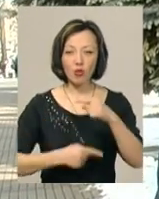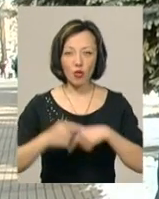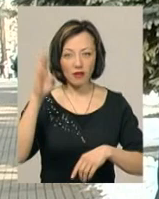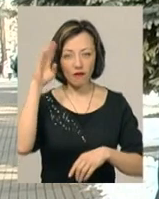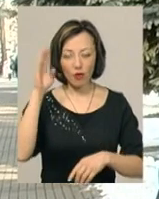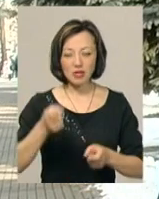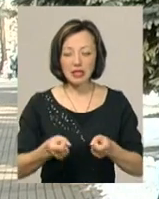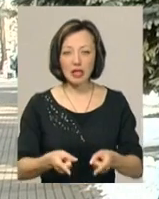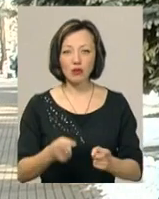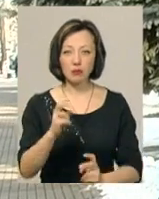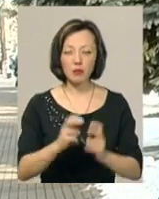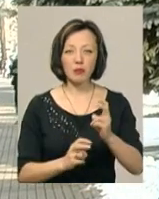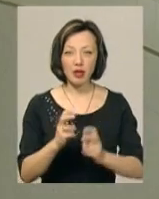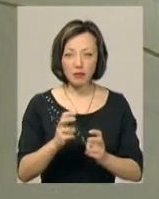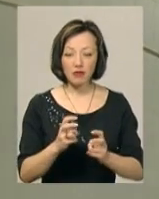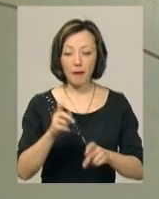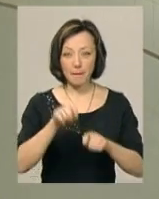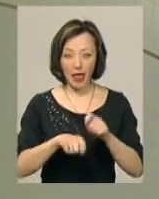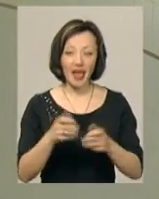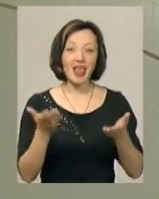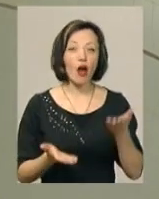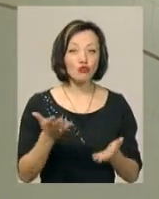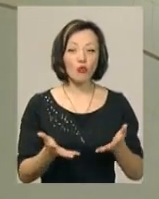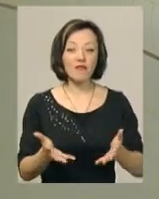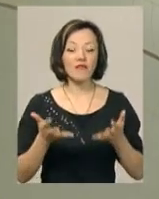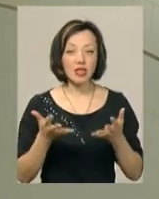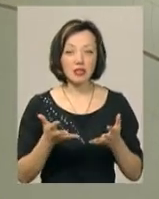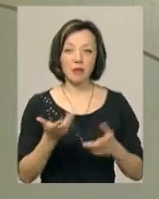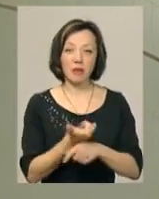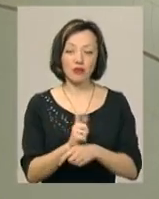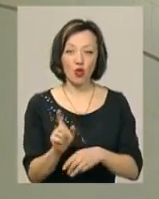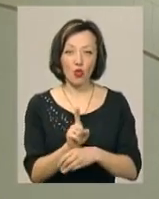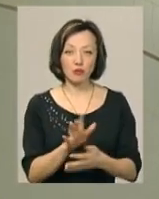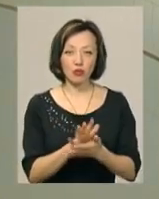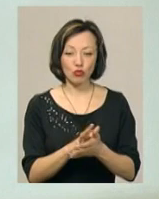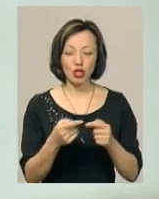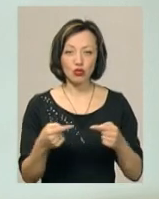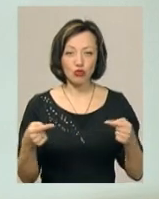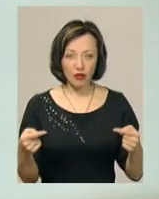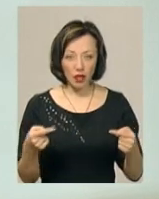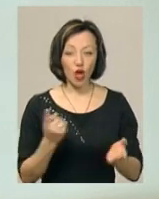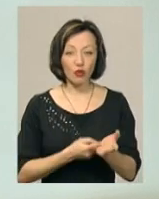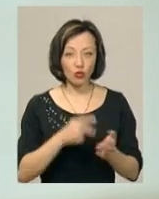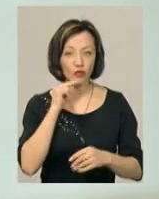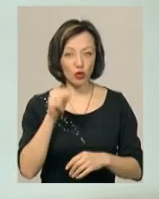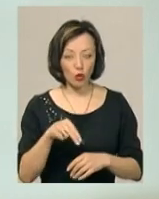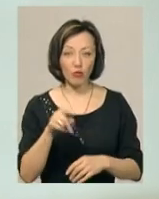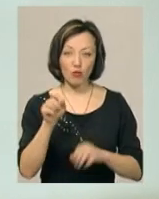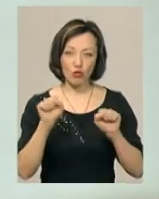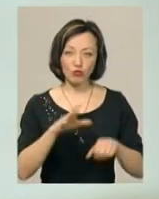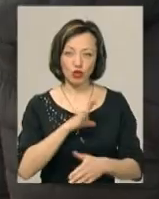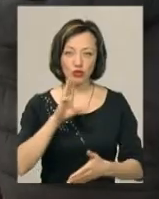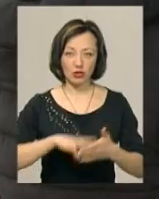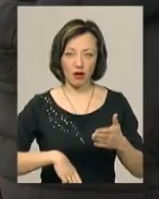скидаються підприємством у водні об'єкти. Якщо встановлять перевищення допустимих норм забруднюючих речовин і доведуть вину підприємства, на нього